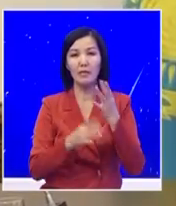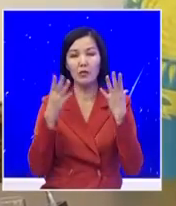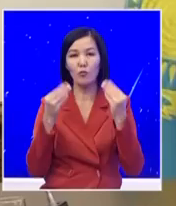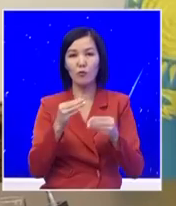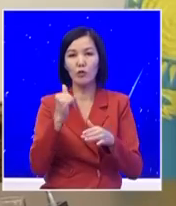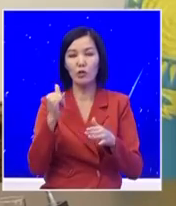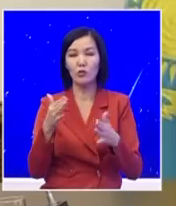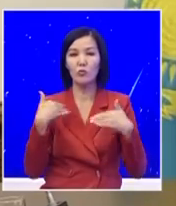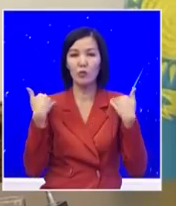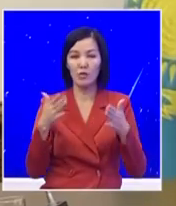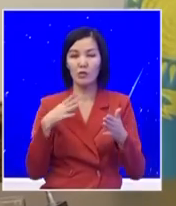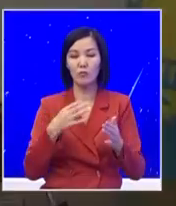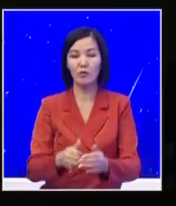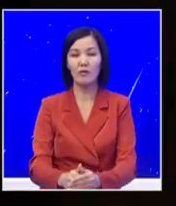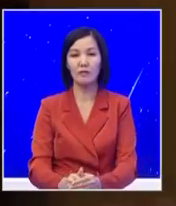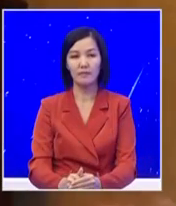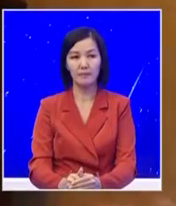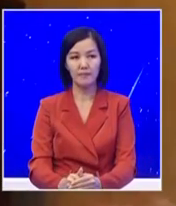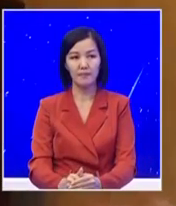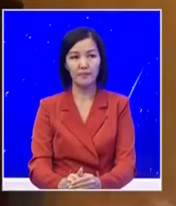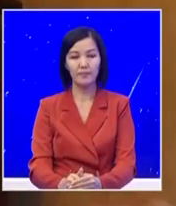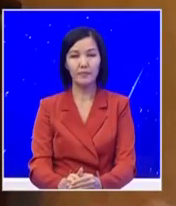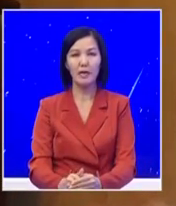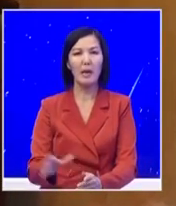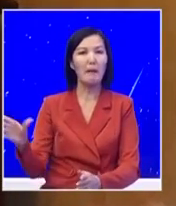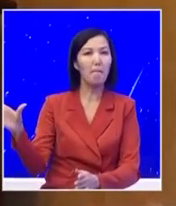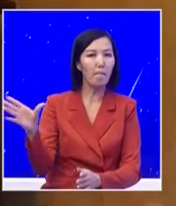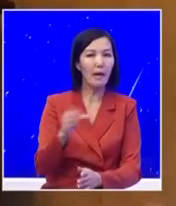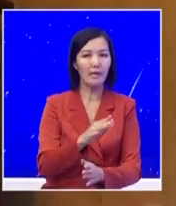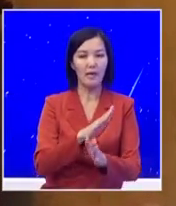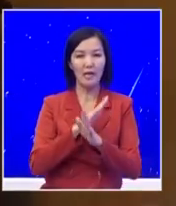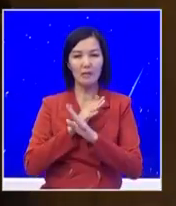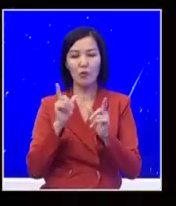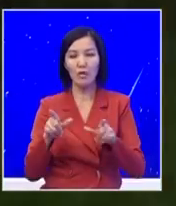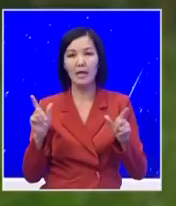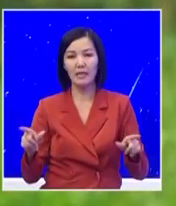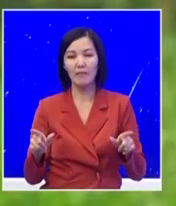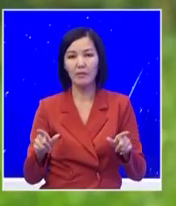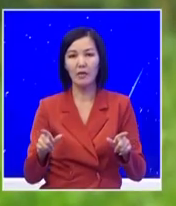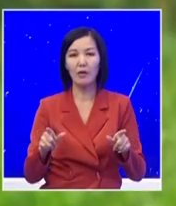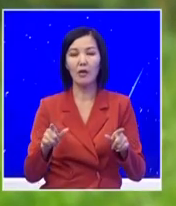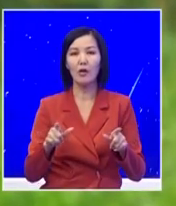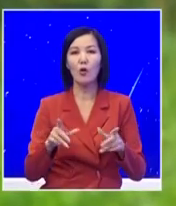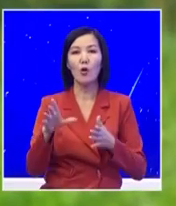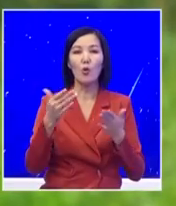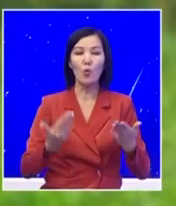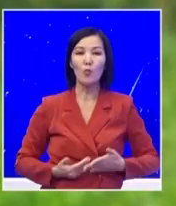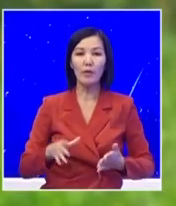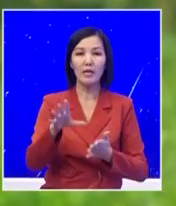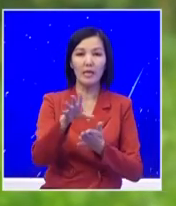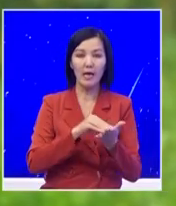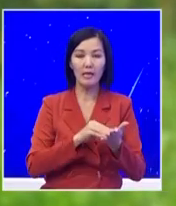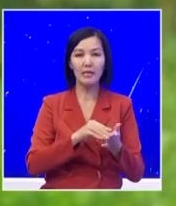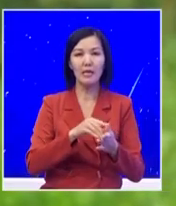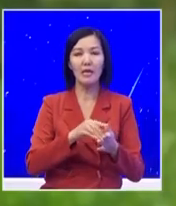Жетісуына тілекші болып өтті. Қайсын алсаң да өмірі өнеге, ғұмыры ғибрат, тағдыры тағылым. Аққан жұлдыздай